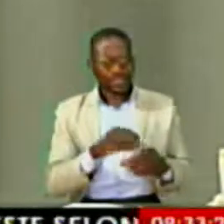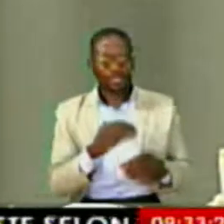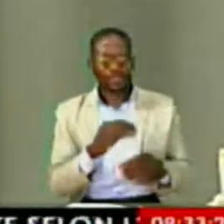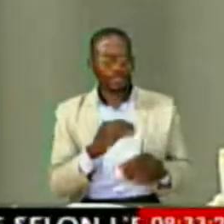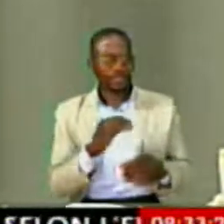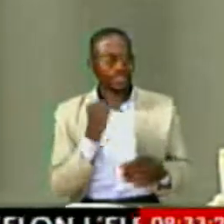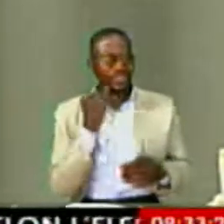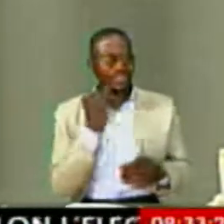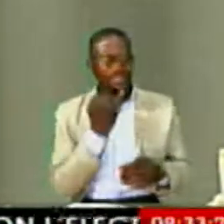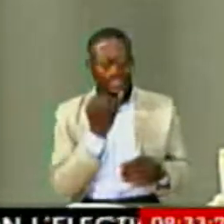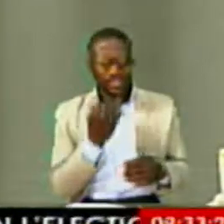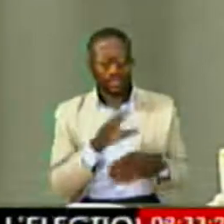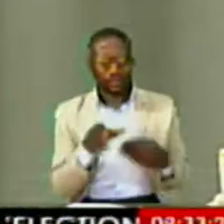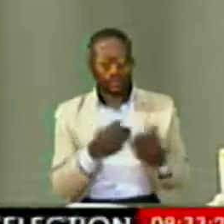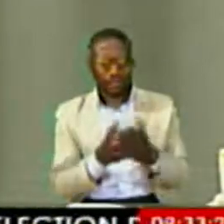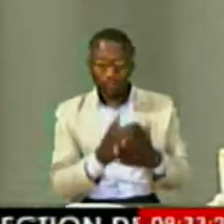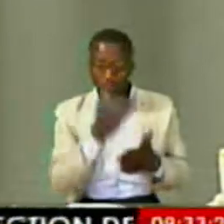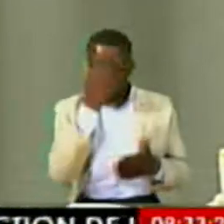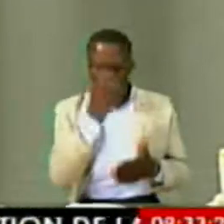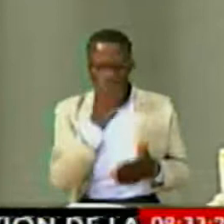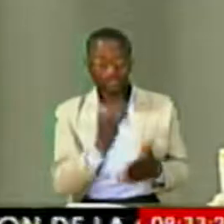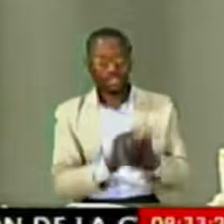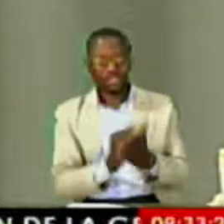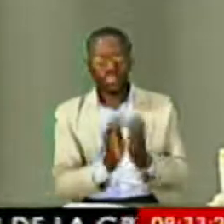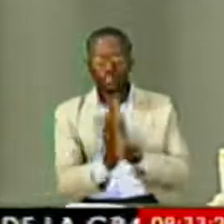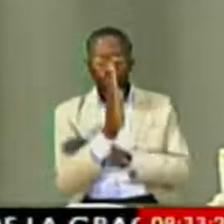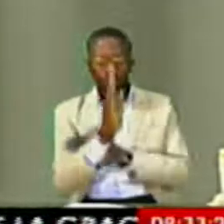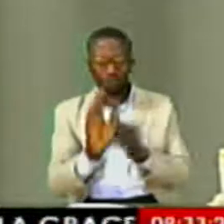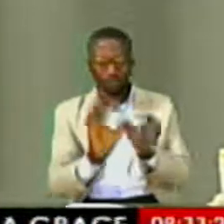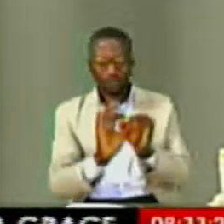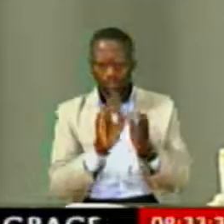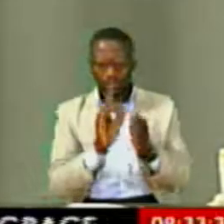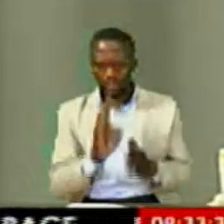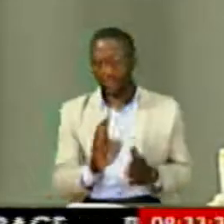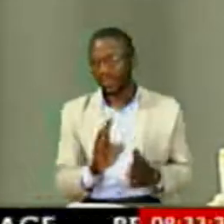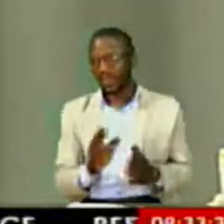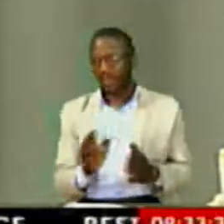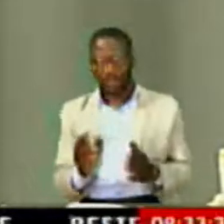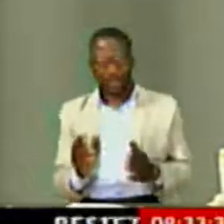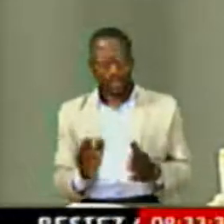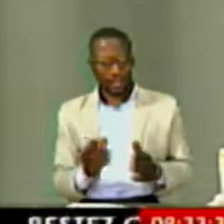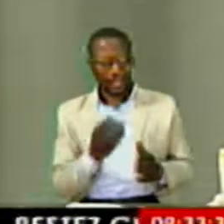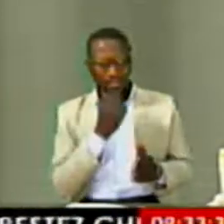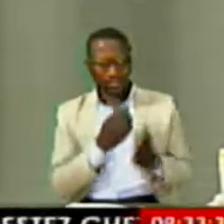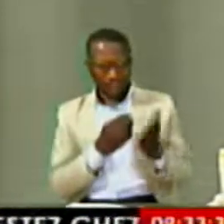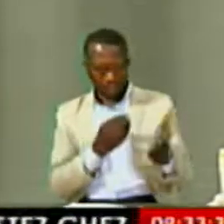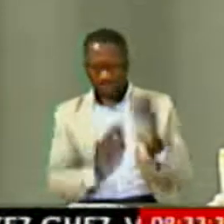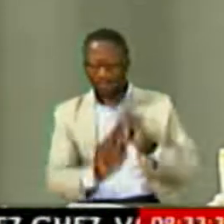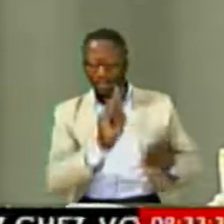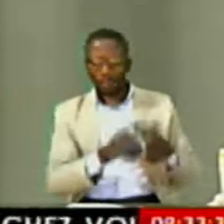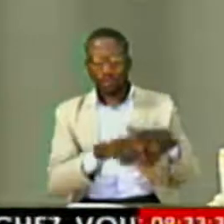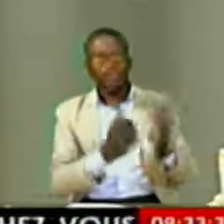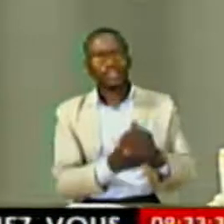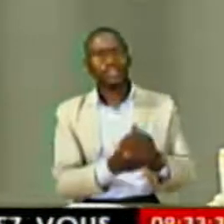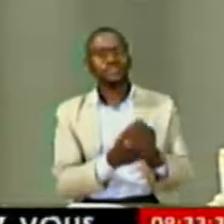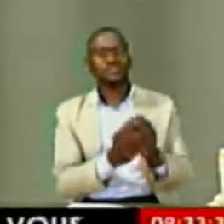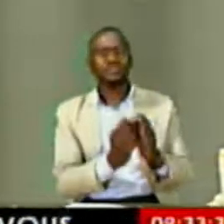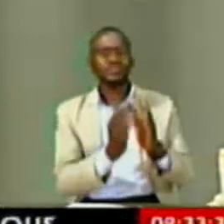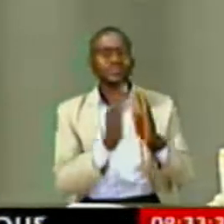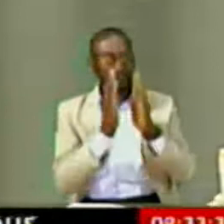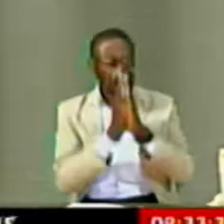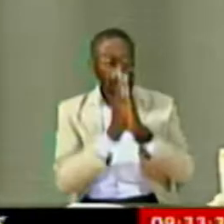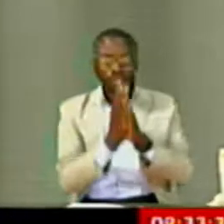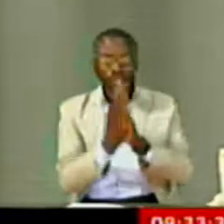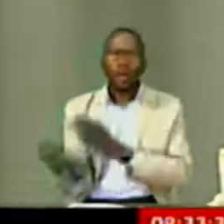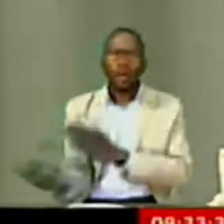that God be the true God in Israel. Ces gens-là ont commencé à prier depuis le matin. Those people started praying from morning